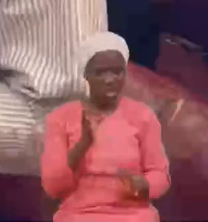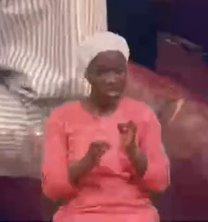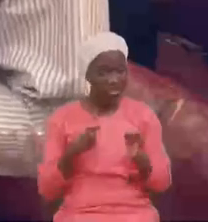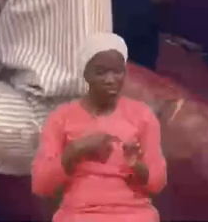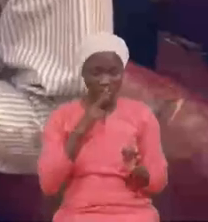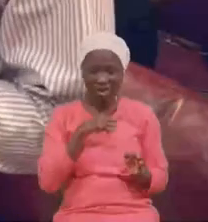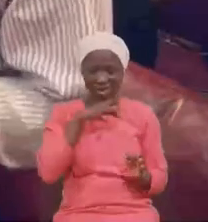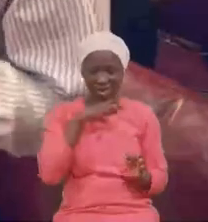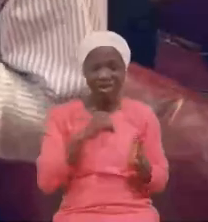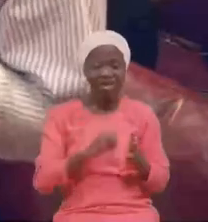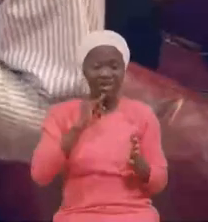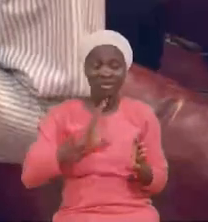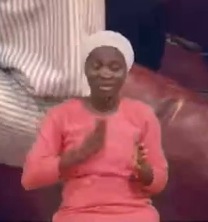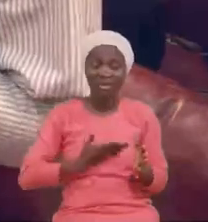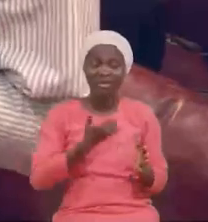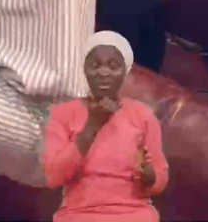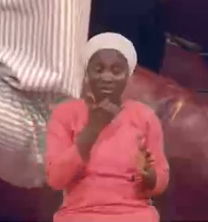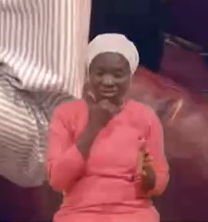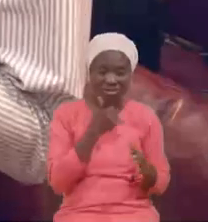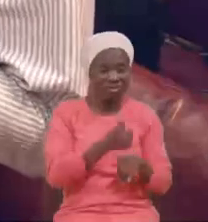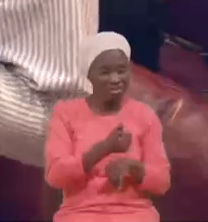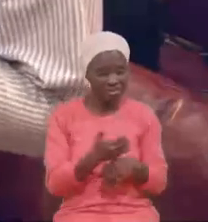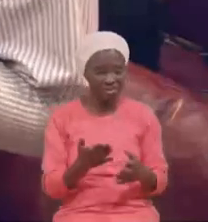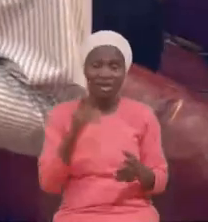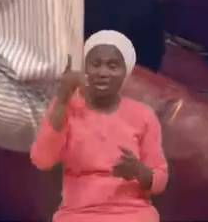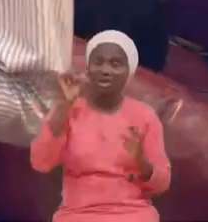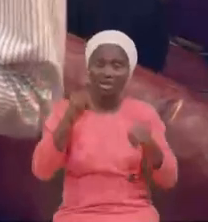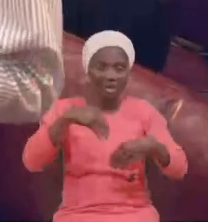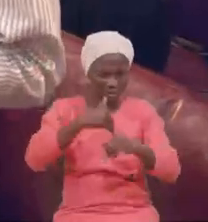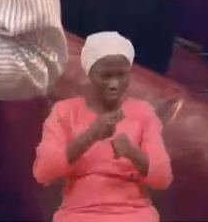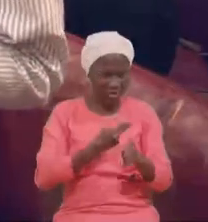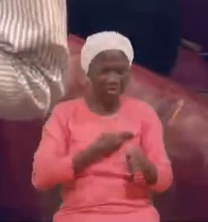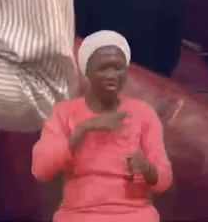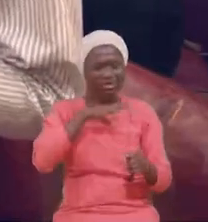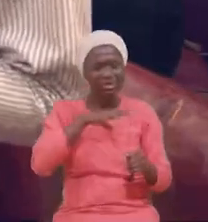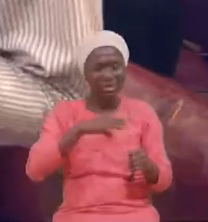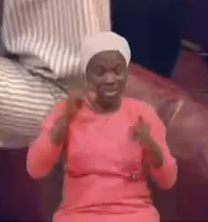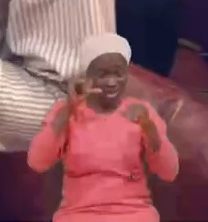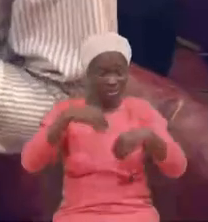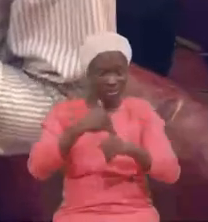Si nous sommes impurs, c'est notre faute. Il peut nous rendre purs.